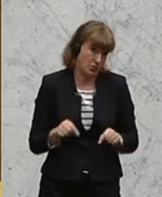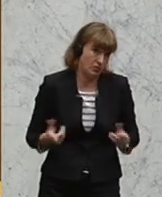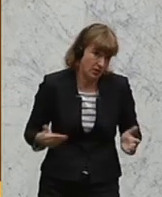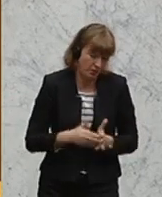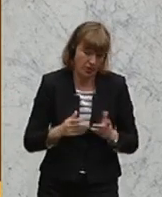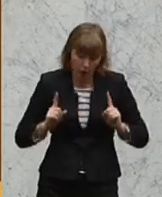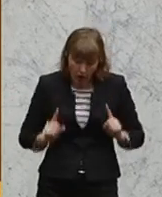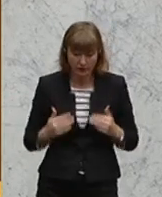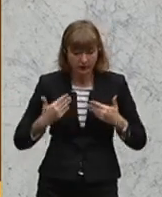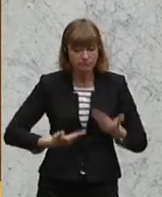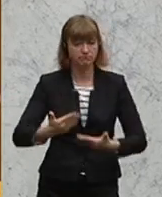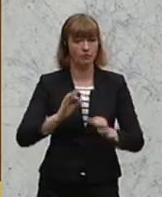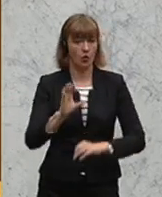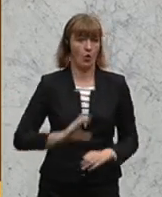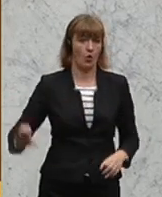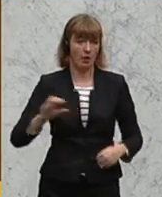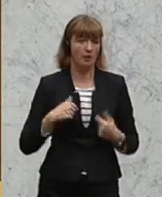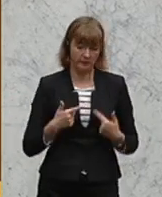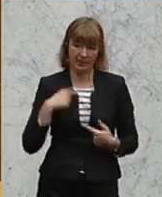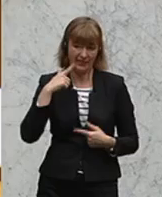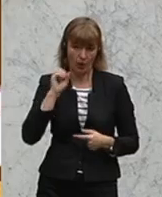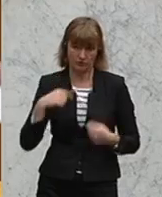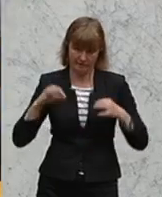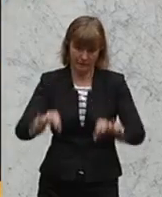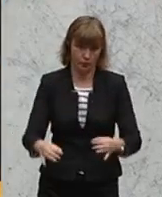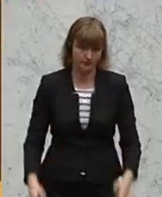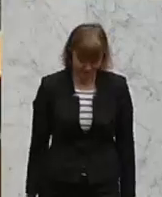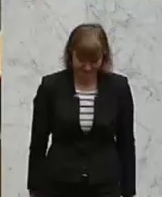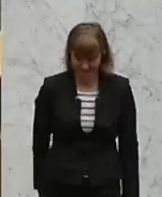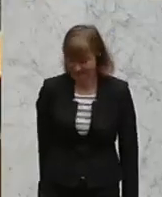braucht einen aufrechten Gang für Europa. Dafür werden wir NEOS einstehen.